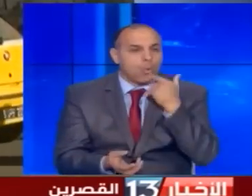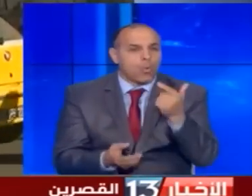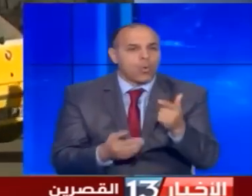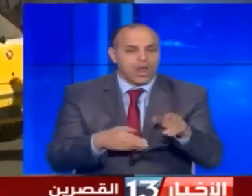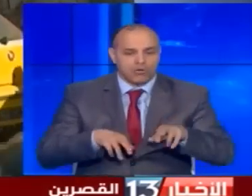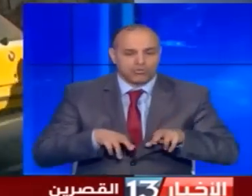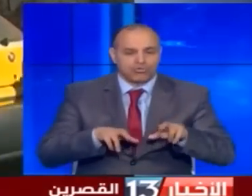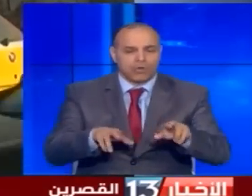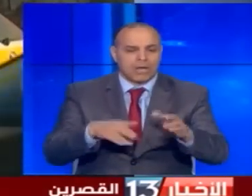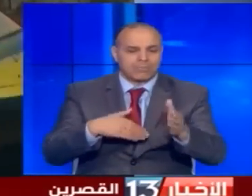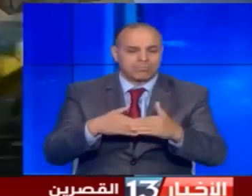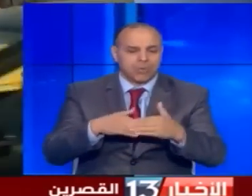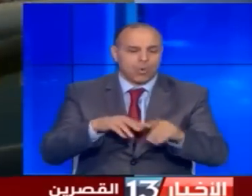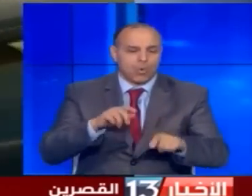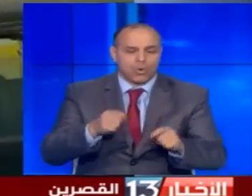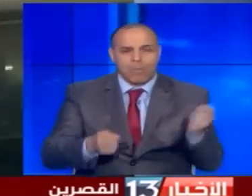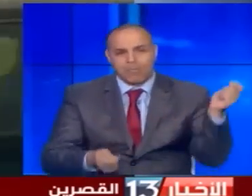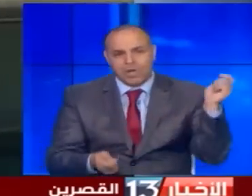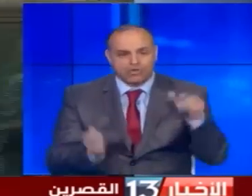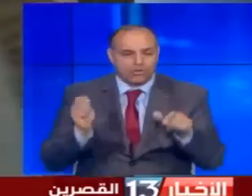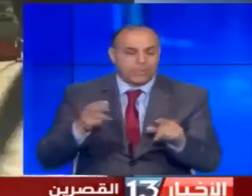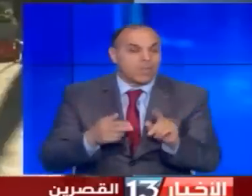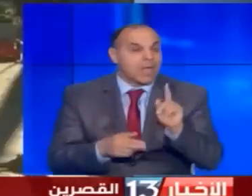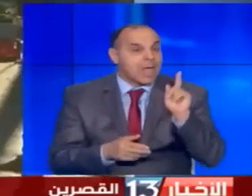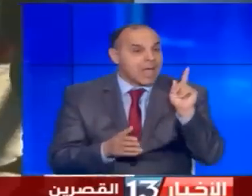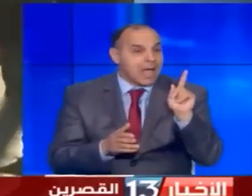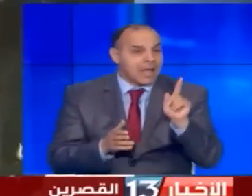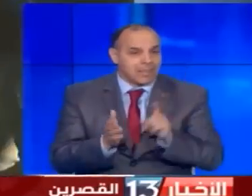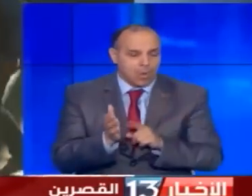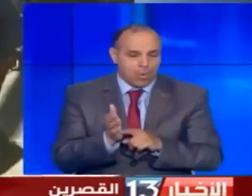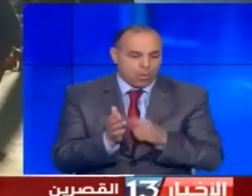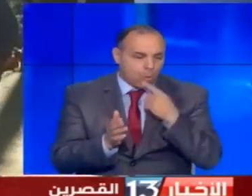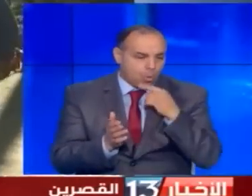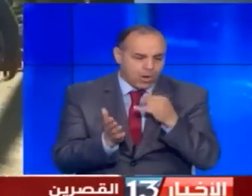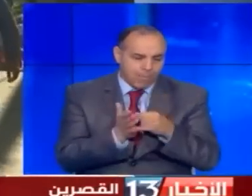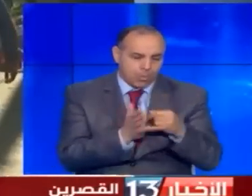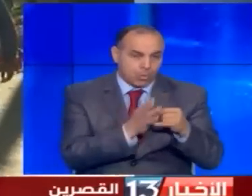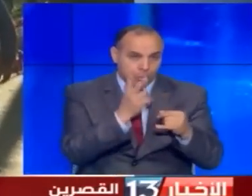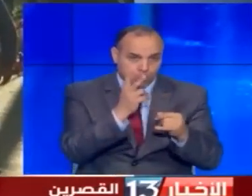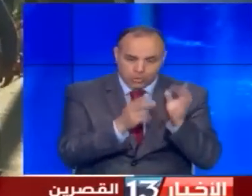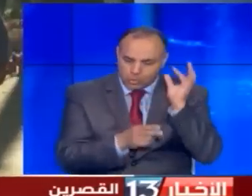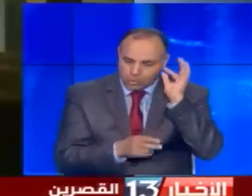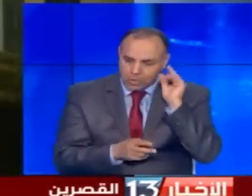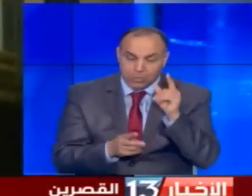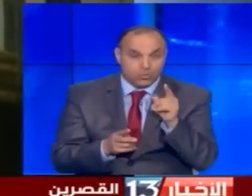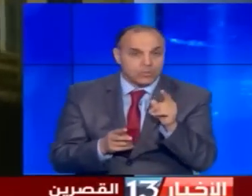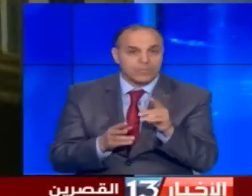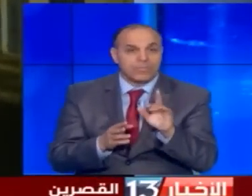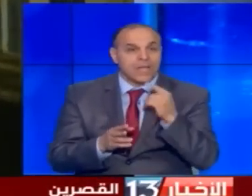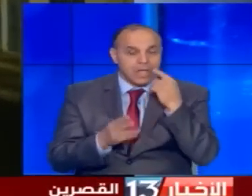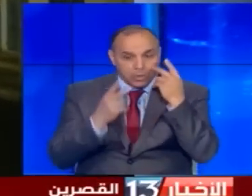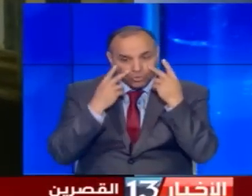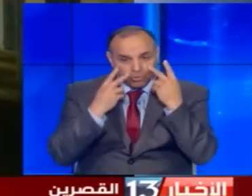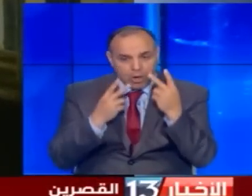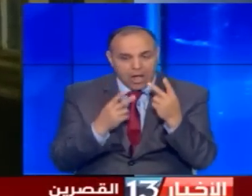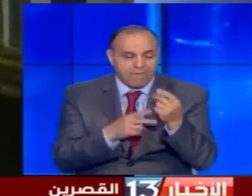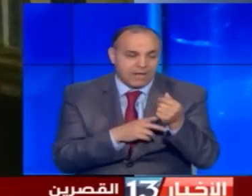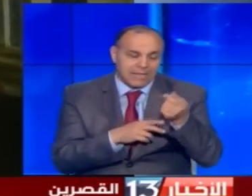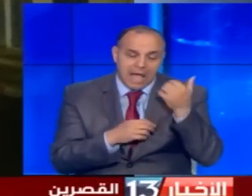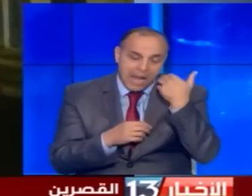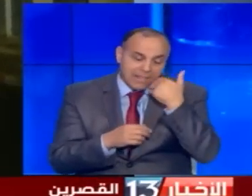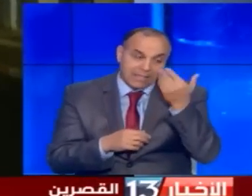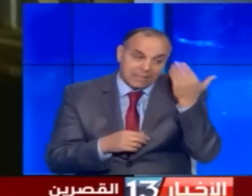وغلق مفترقه بالحجارة بعد أن كان حياء النور والزهور بمدينة القصرين شهد منذ مساء